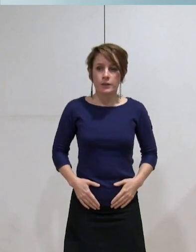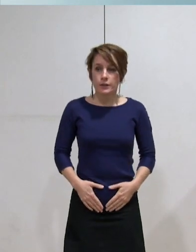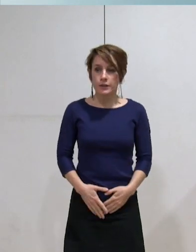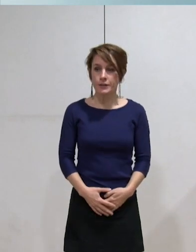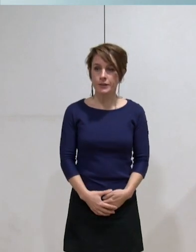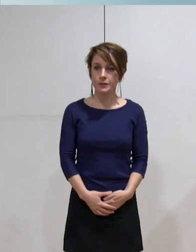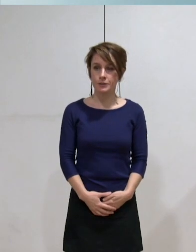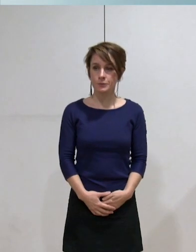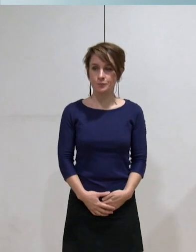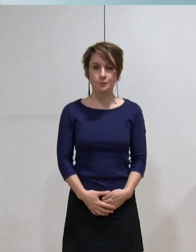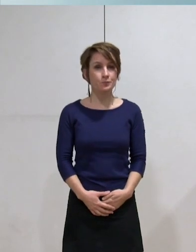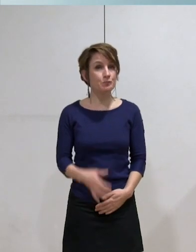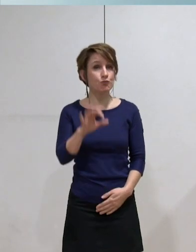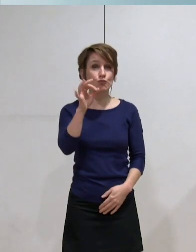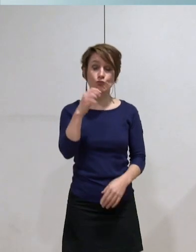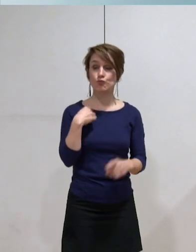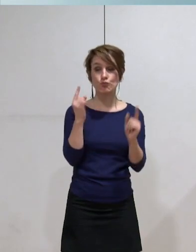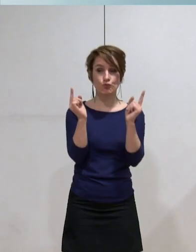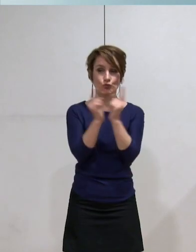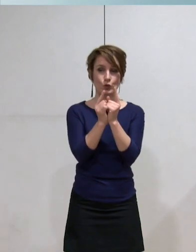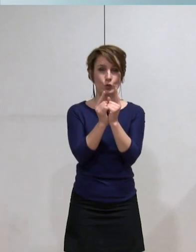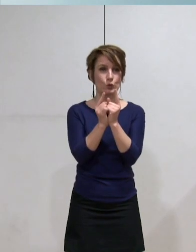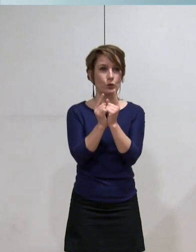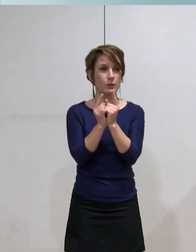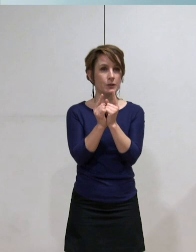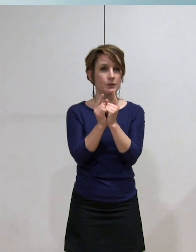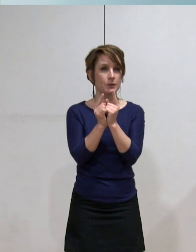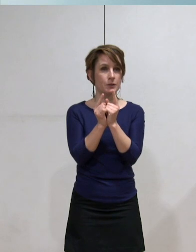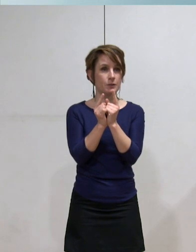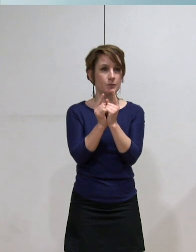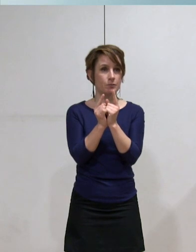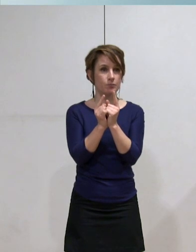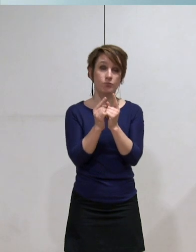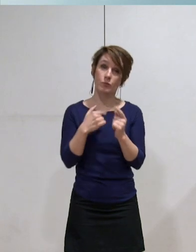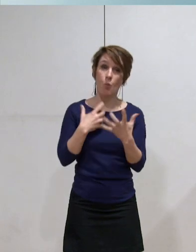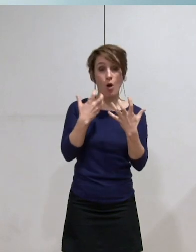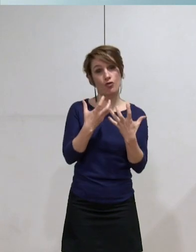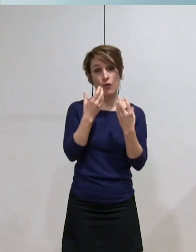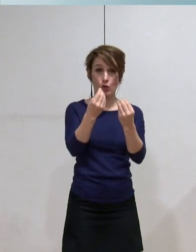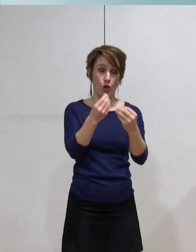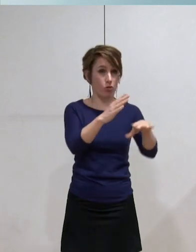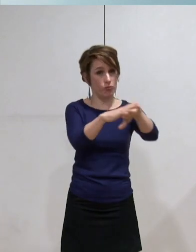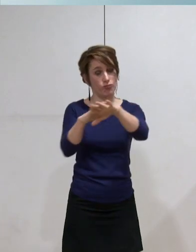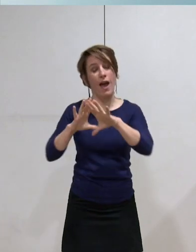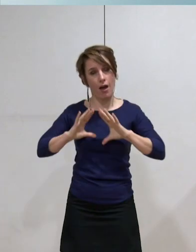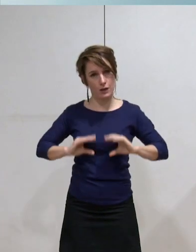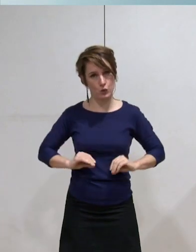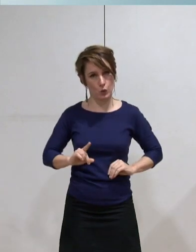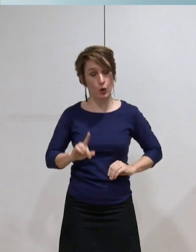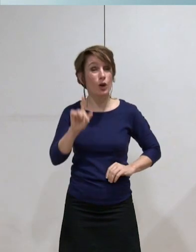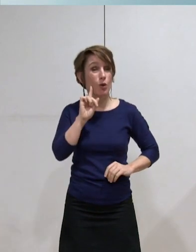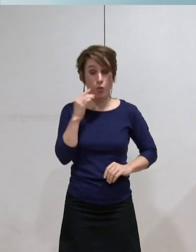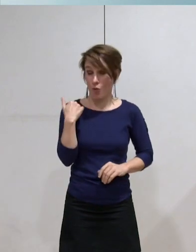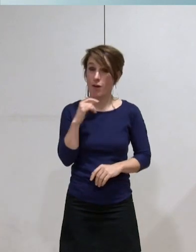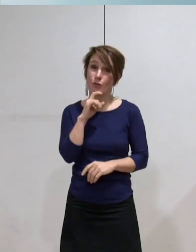plaît très courte pour assurer parce que une affirmation fausse a été